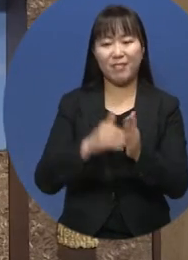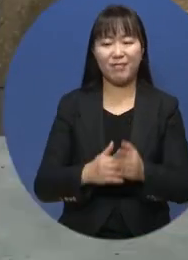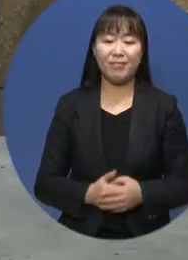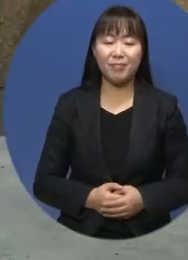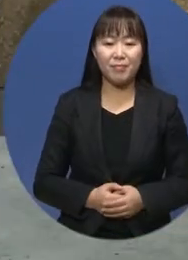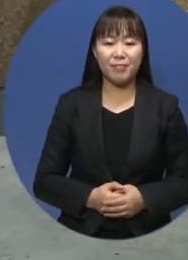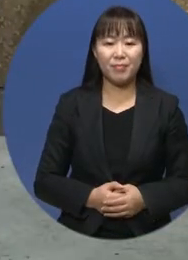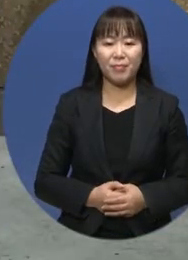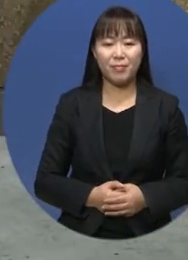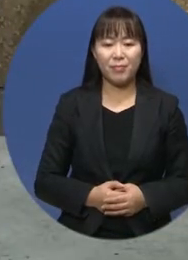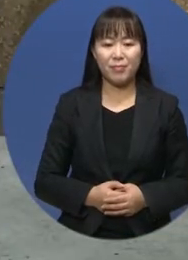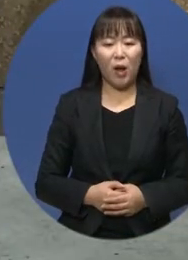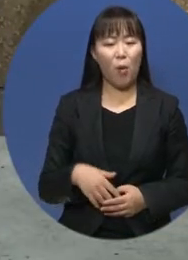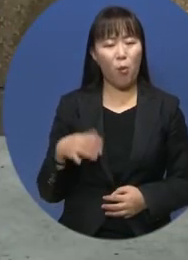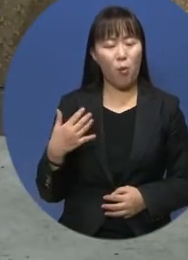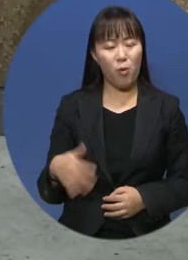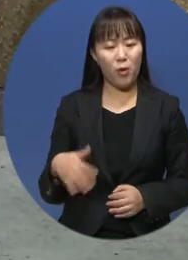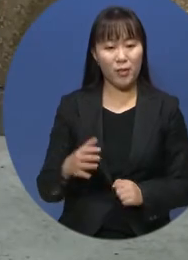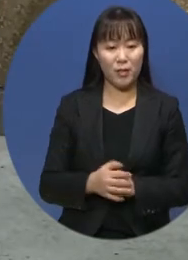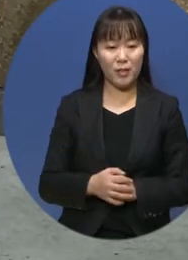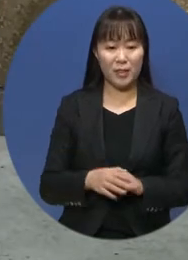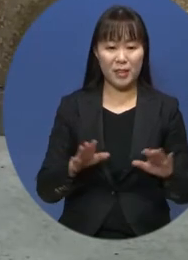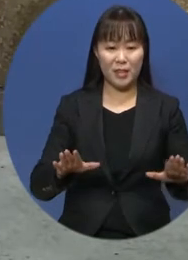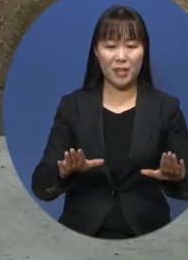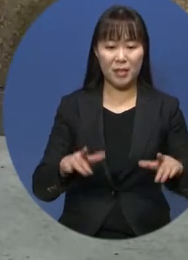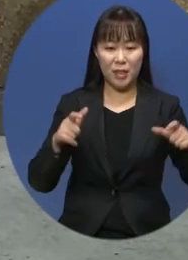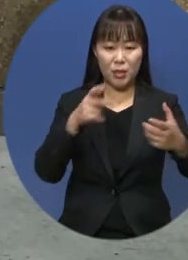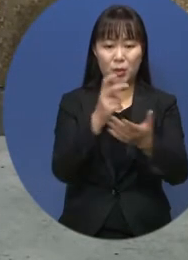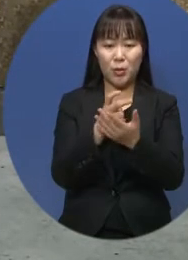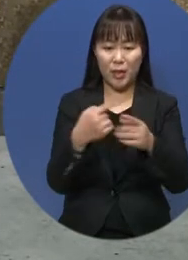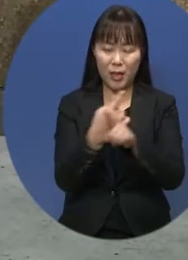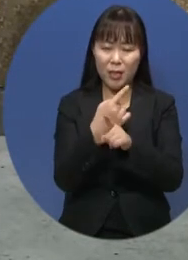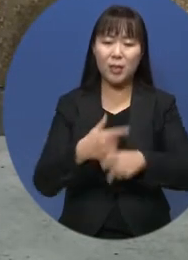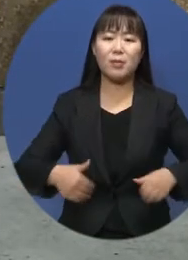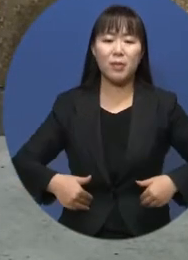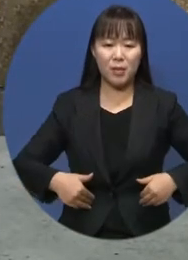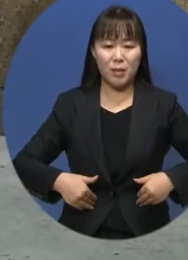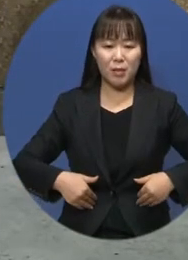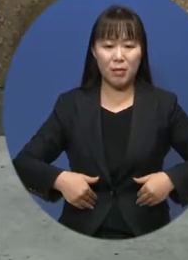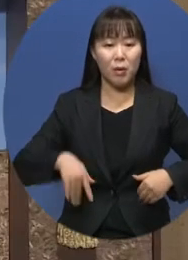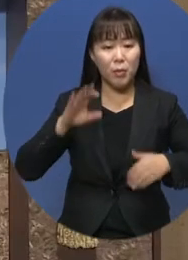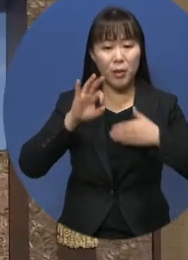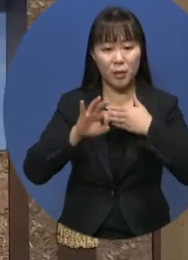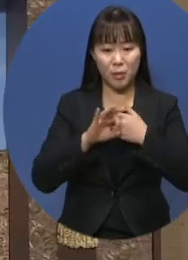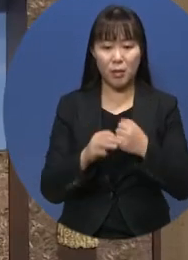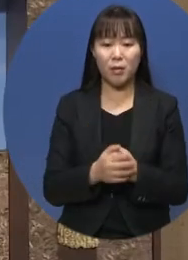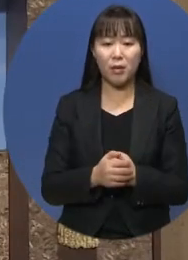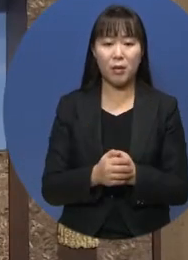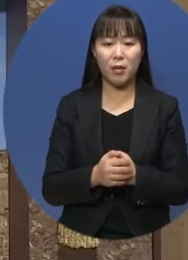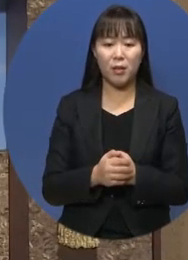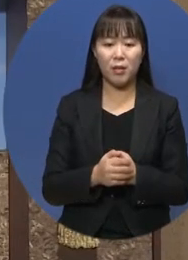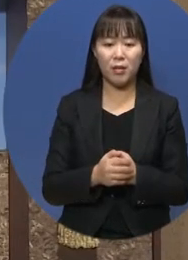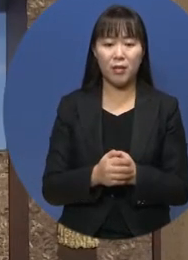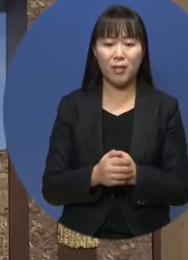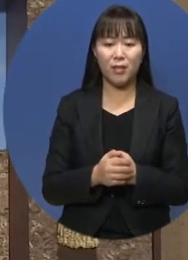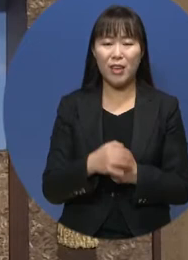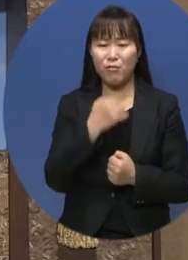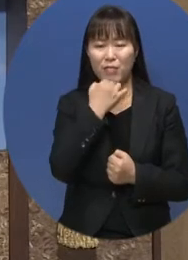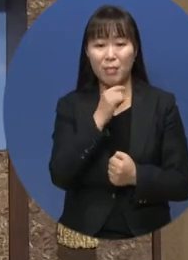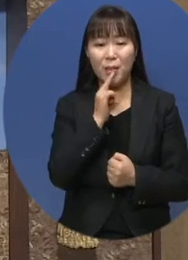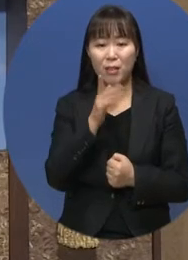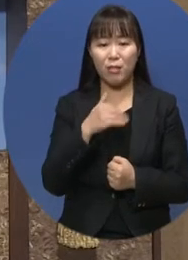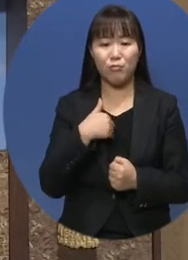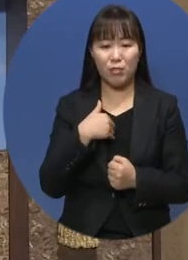아 너무 해당 하시면 근데 제가 좀 조례 개정을 해야 되요 외계 정문 해야 되냐면 요 좀 웃자 는 얘긴데